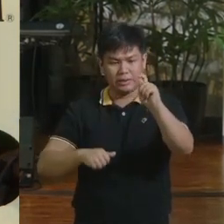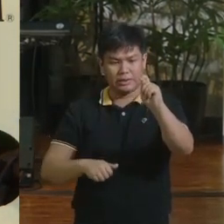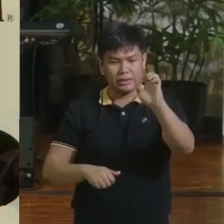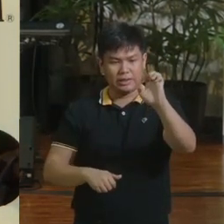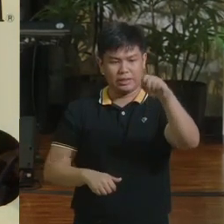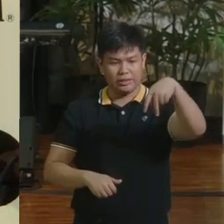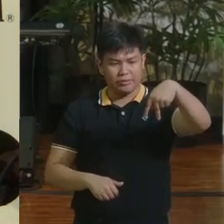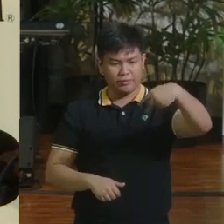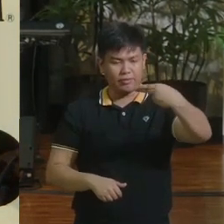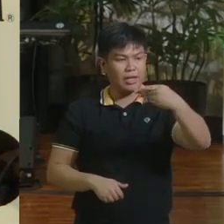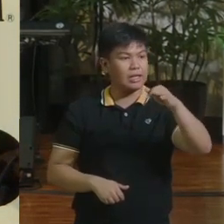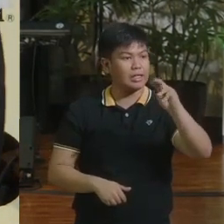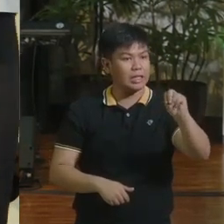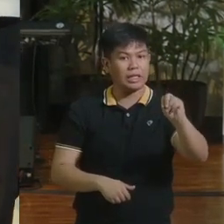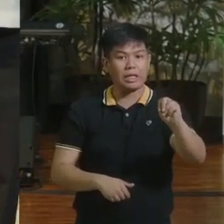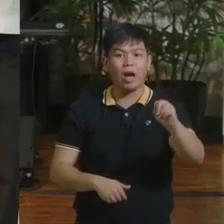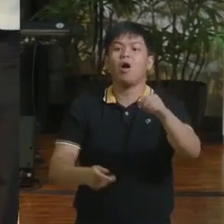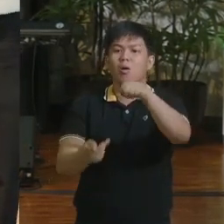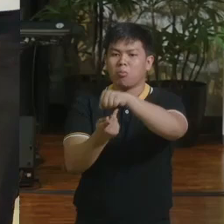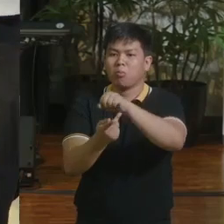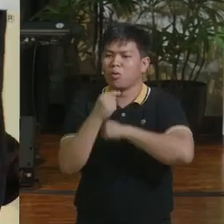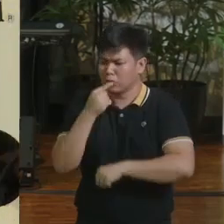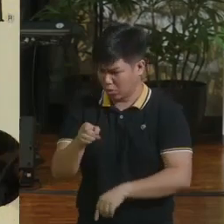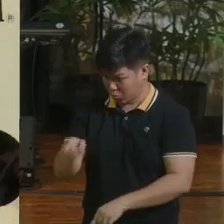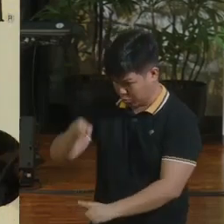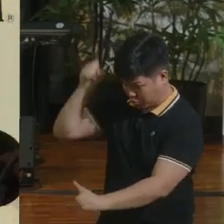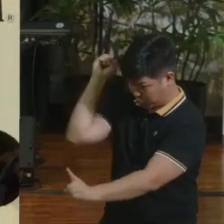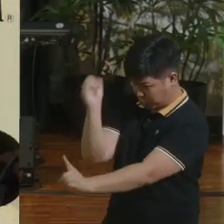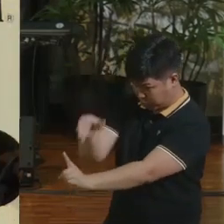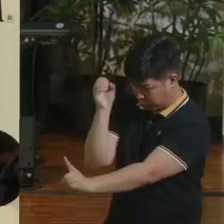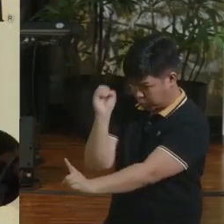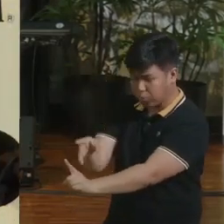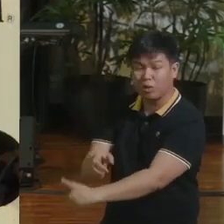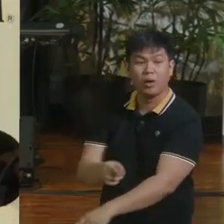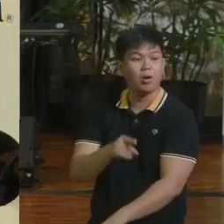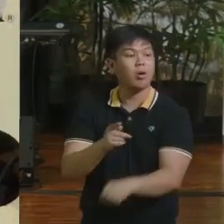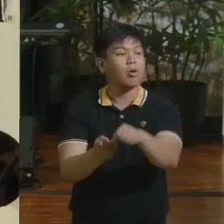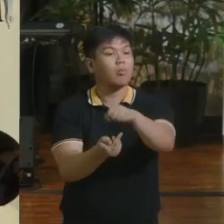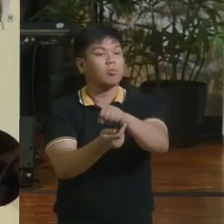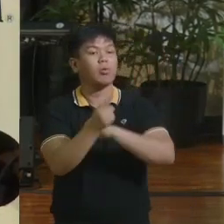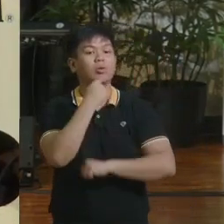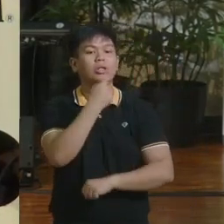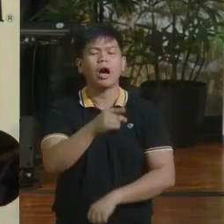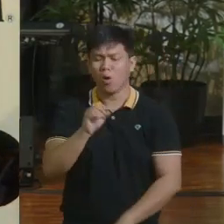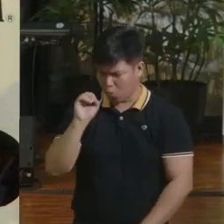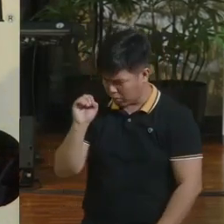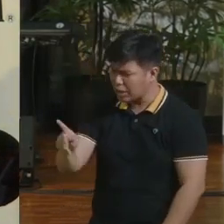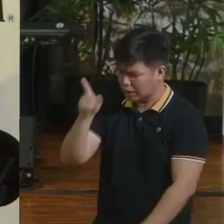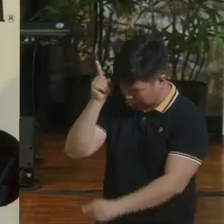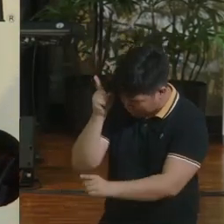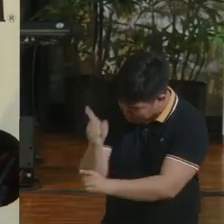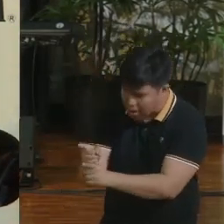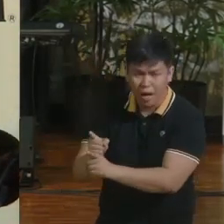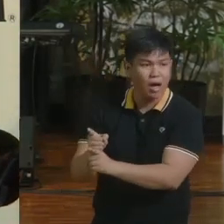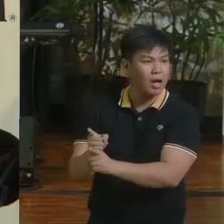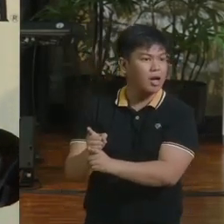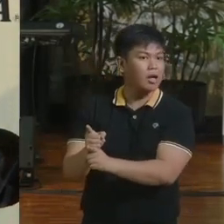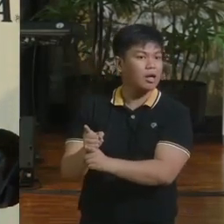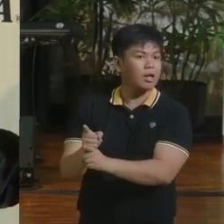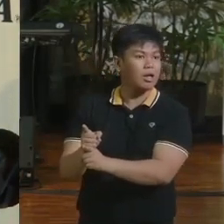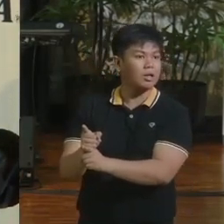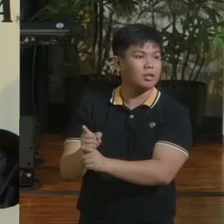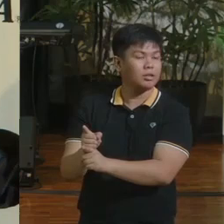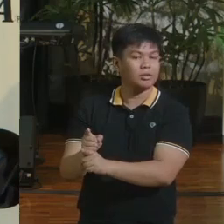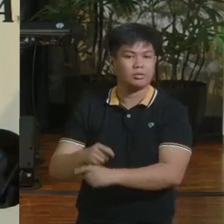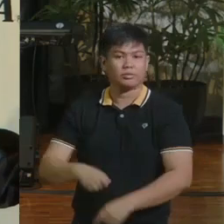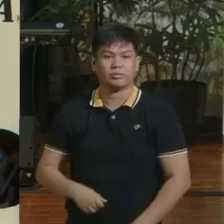verse 58, habang binabato si Stephen hanggang siya'y mamatay, merong isang binata na